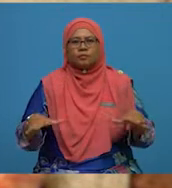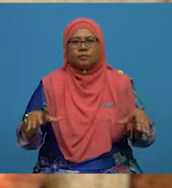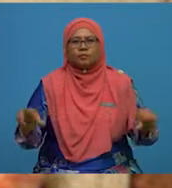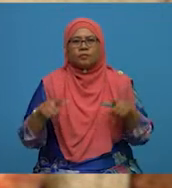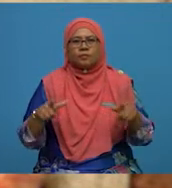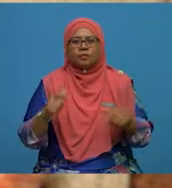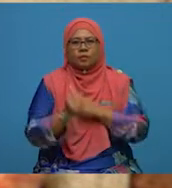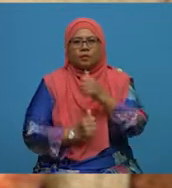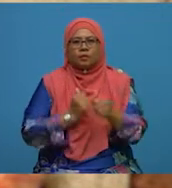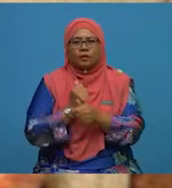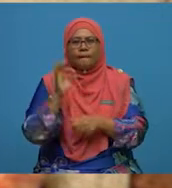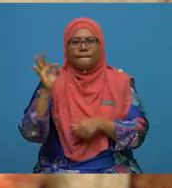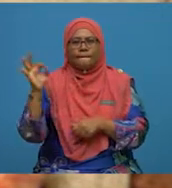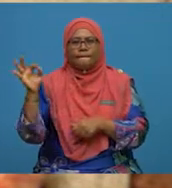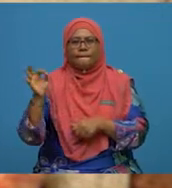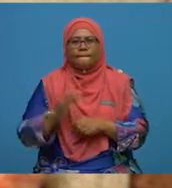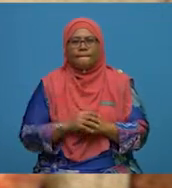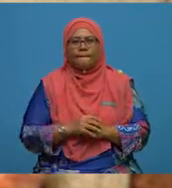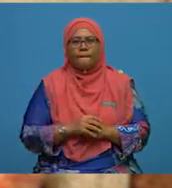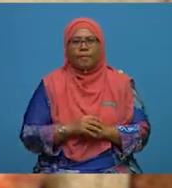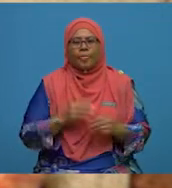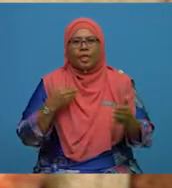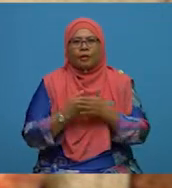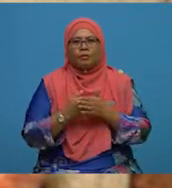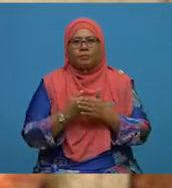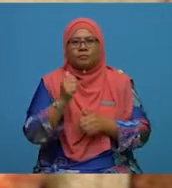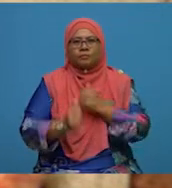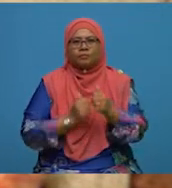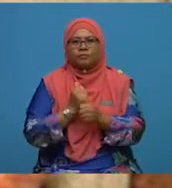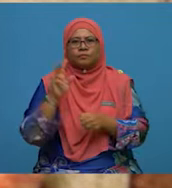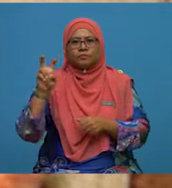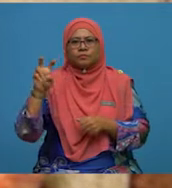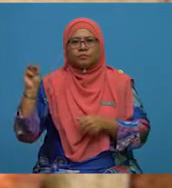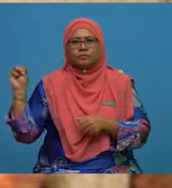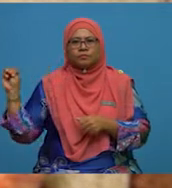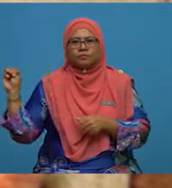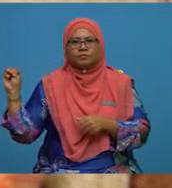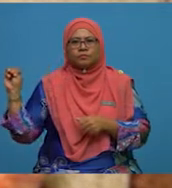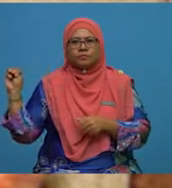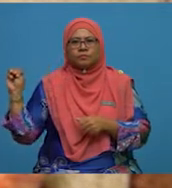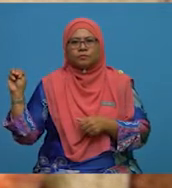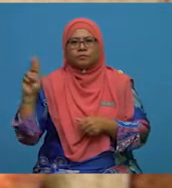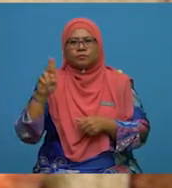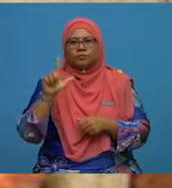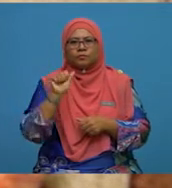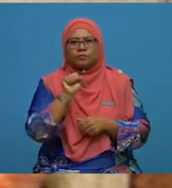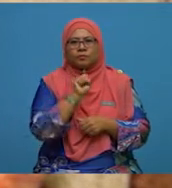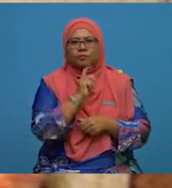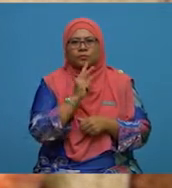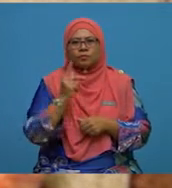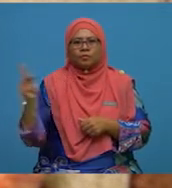berlaku pada abad ke-19 Masihi hingga abad ke-20 Masihi. Ulaskan.